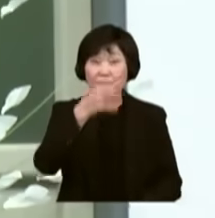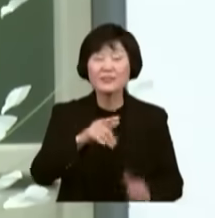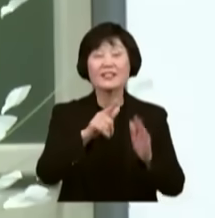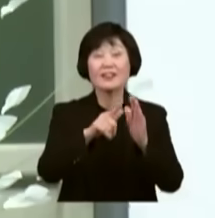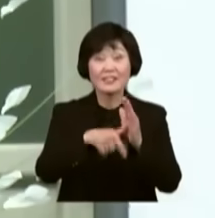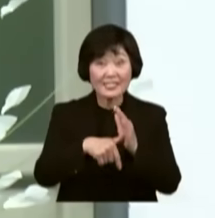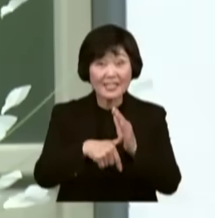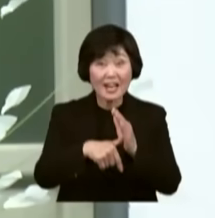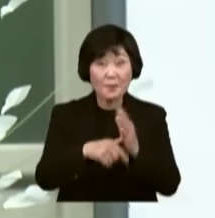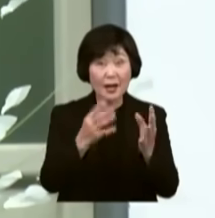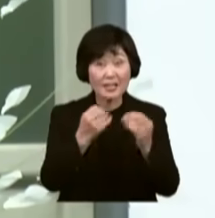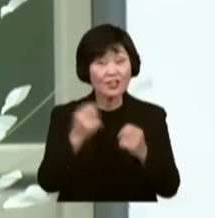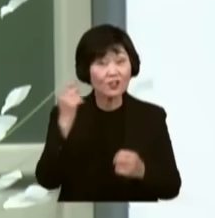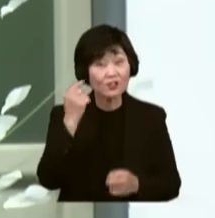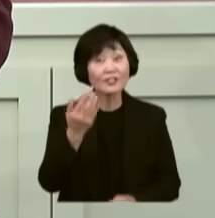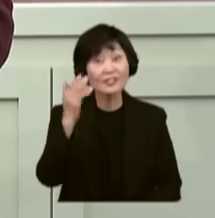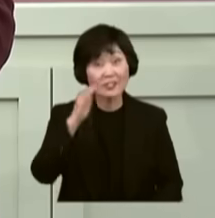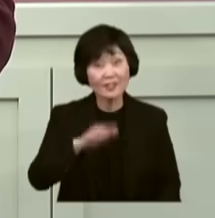많이 보내셨다는 얘기 들었어요.